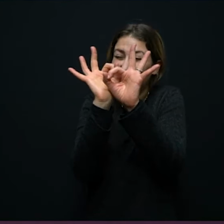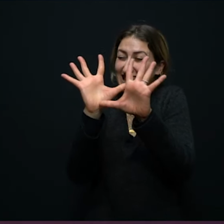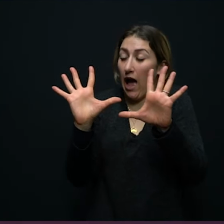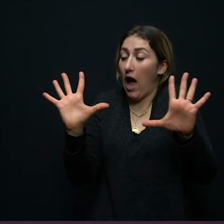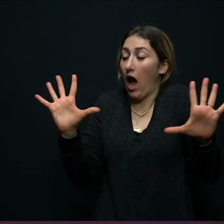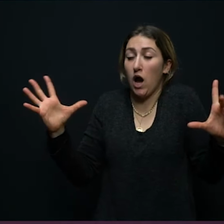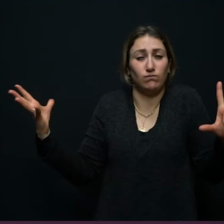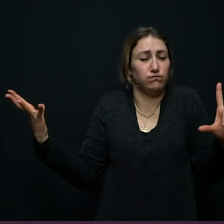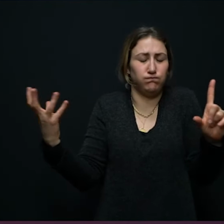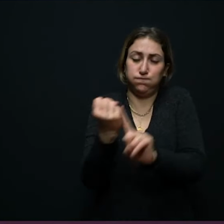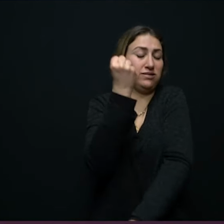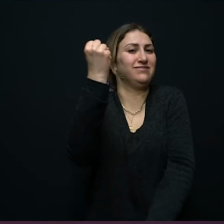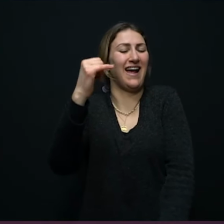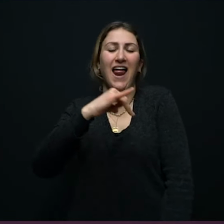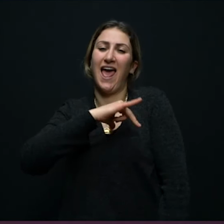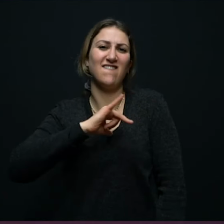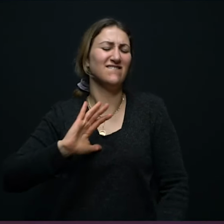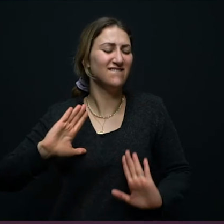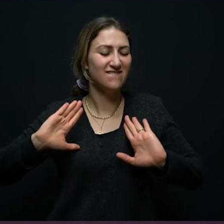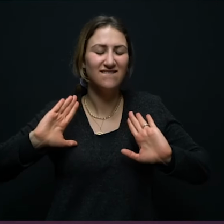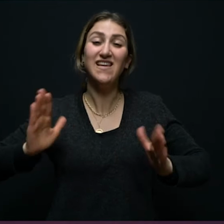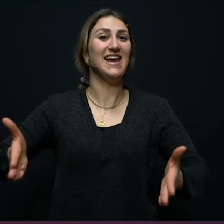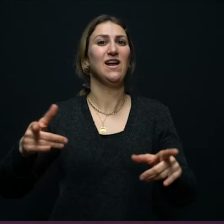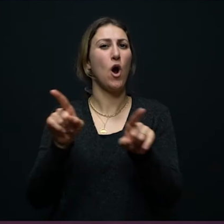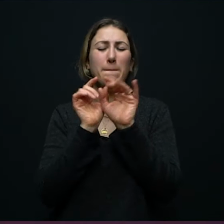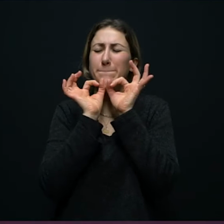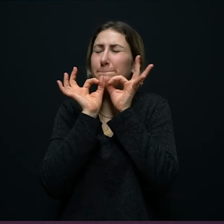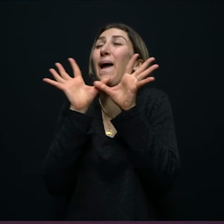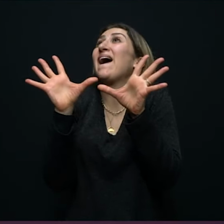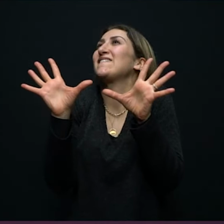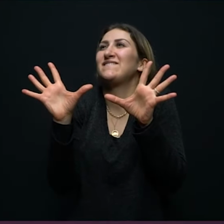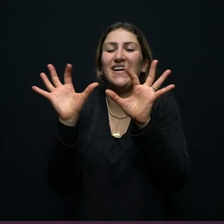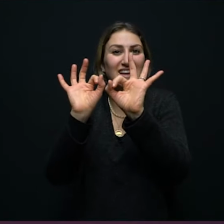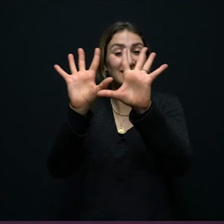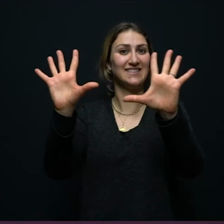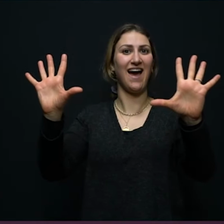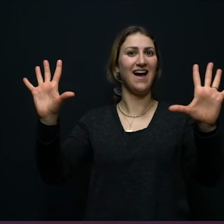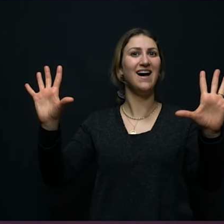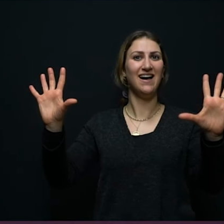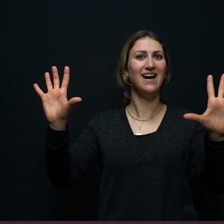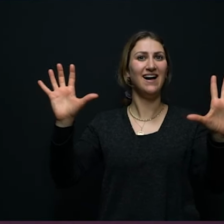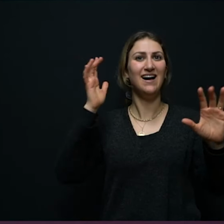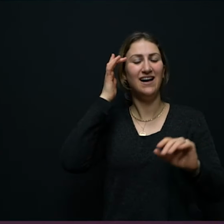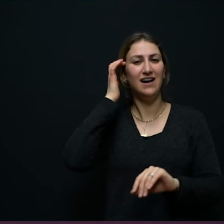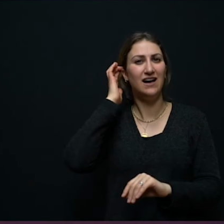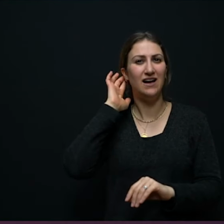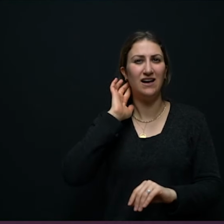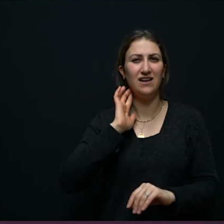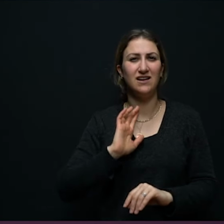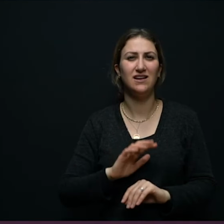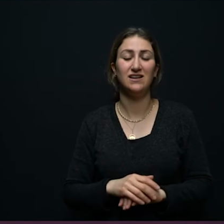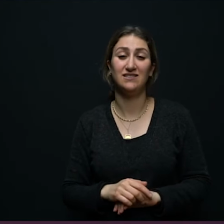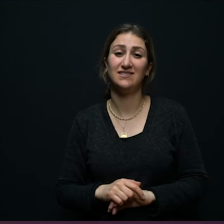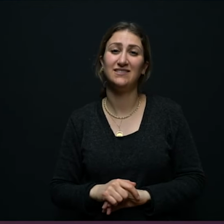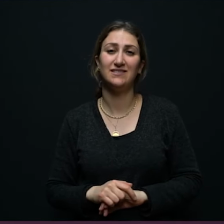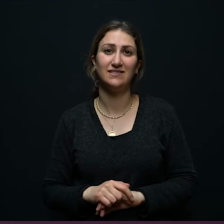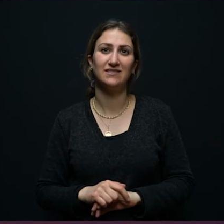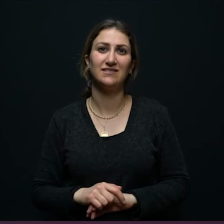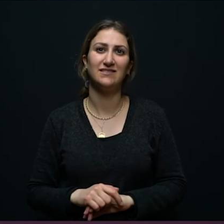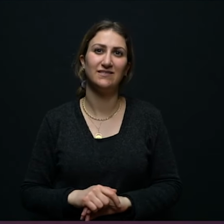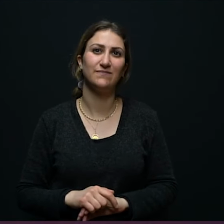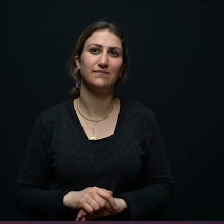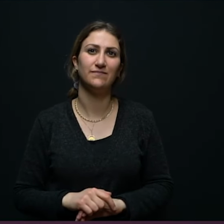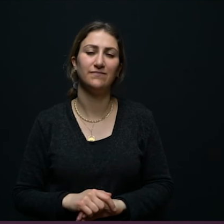et une sainteté parfaite quiconque est complète dans tous ses aspects c'est un mot particulier